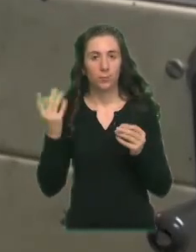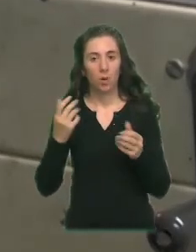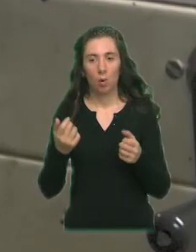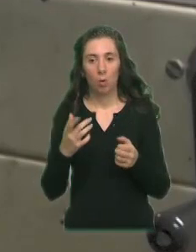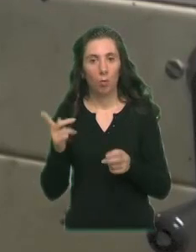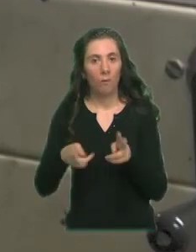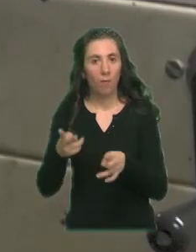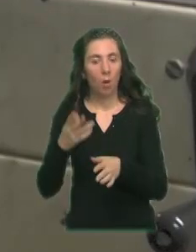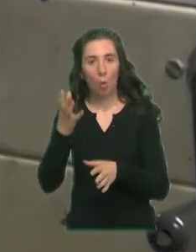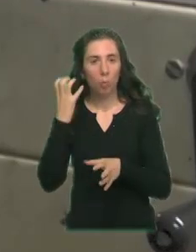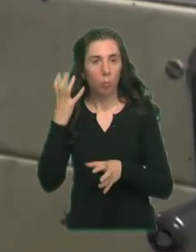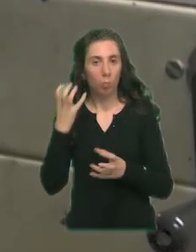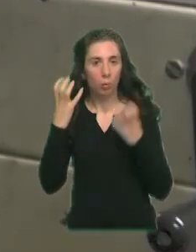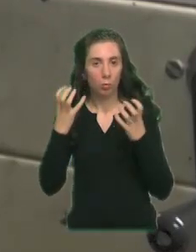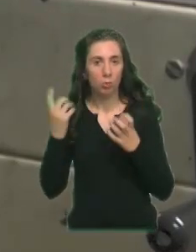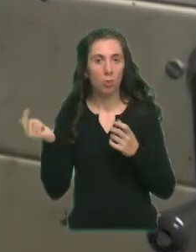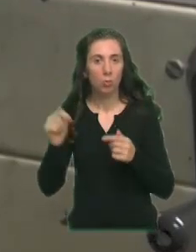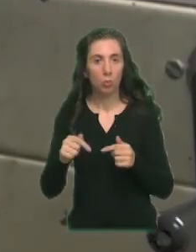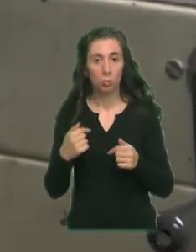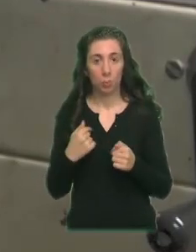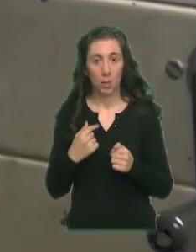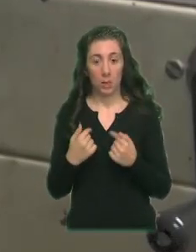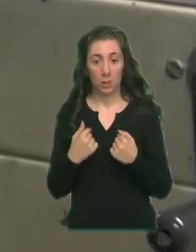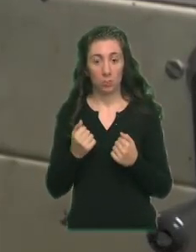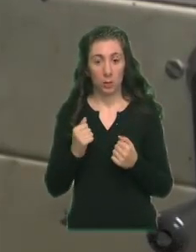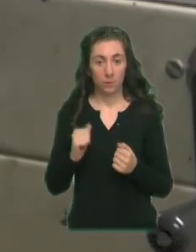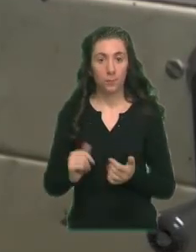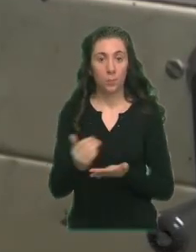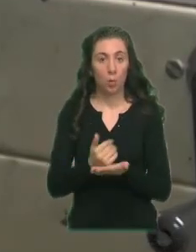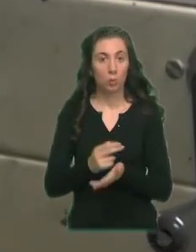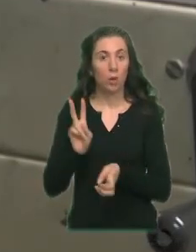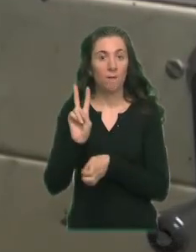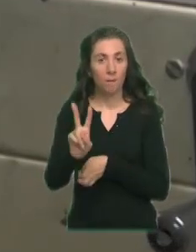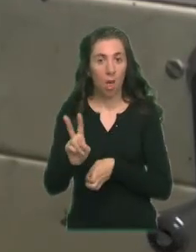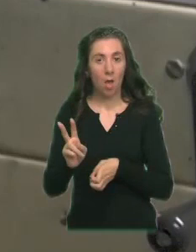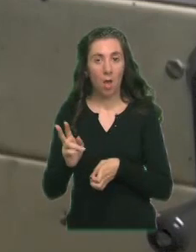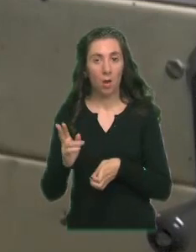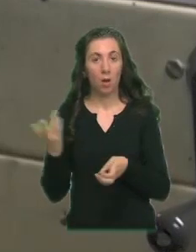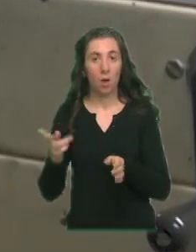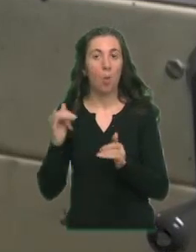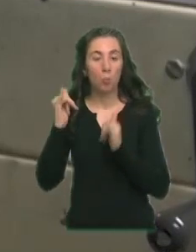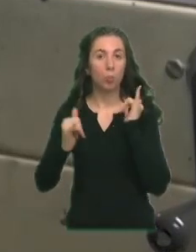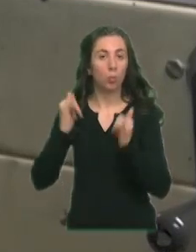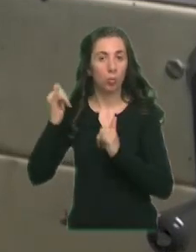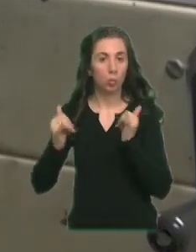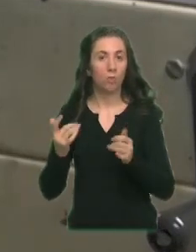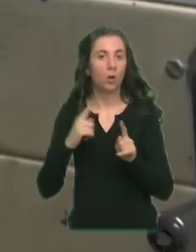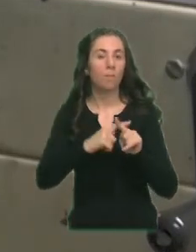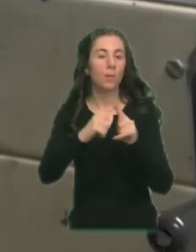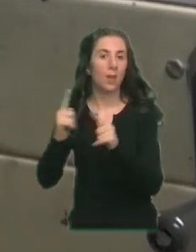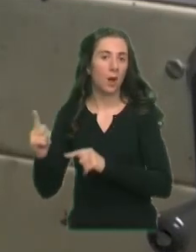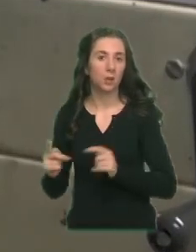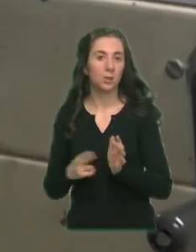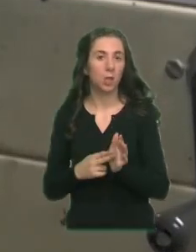opsjednutost vlakovima je onda dovela tog da smo mi, koliko smo mogli, onda koristili vlak kao prevozno sredstvo, putovali s njim na